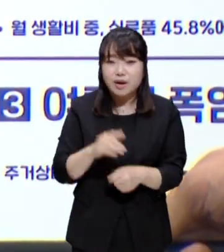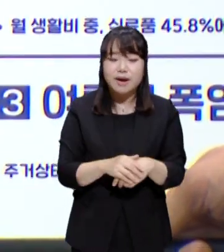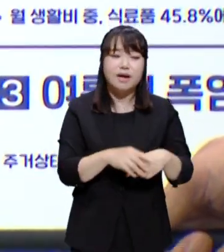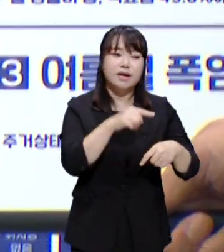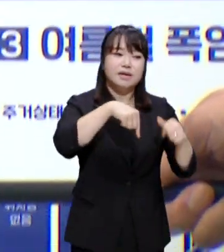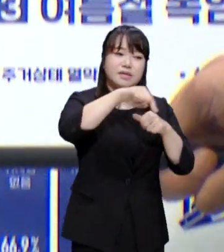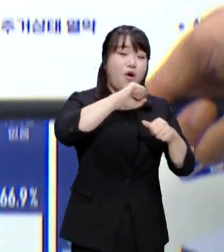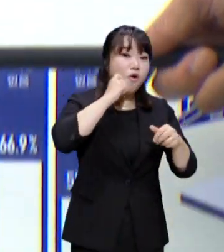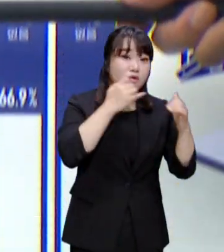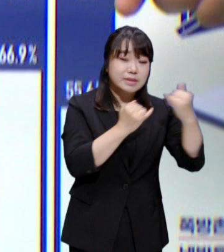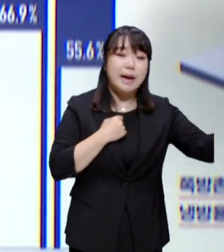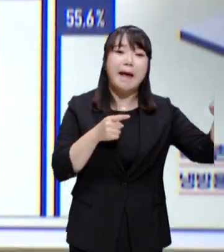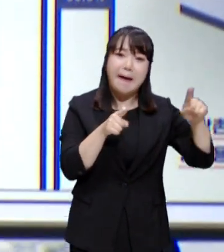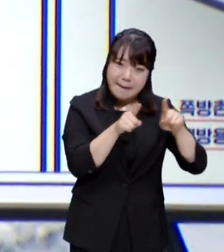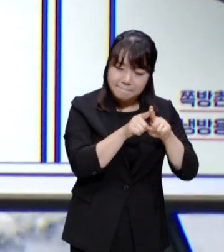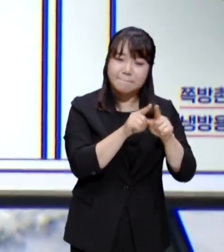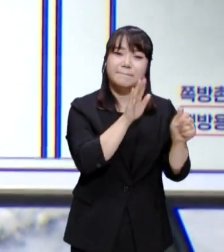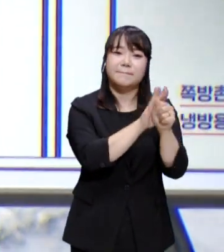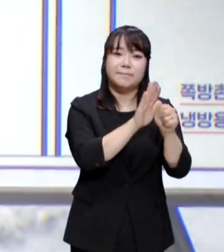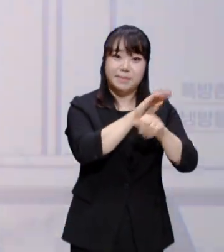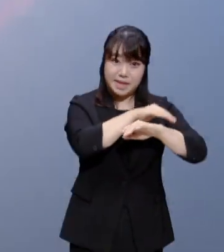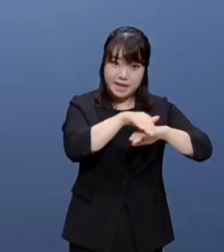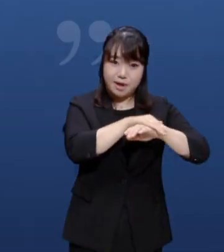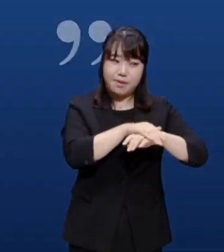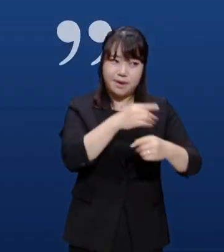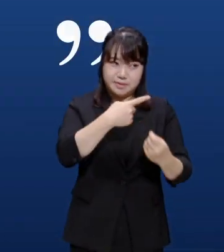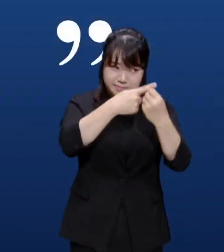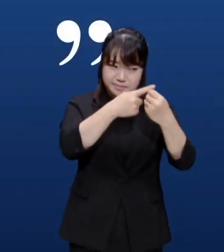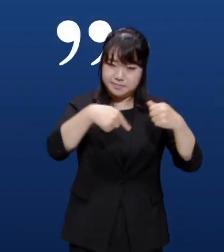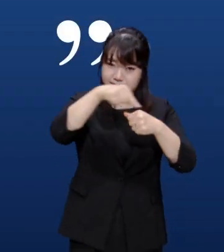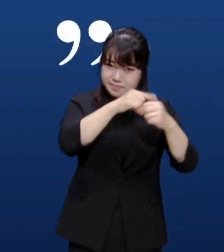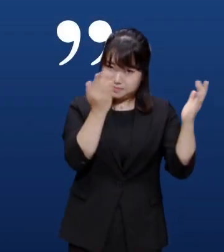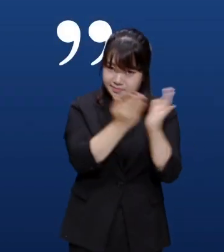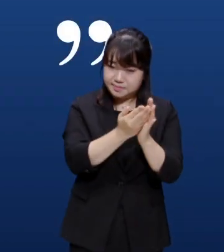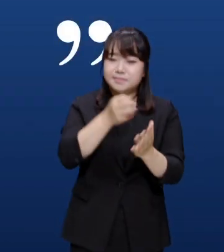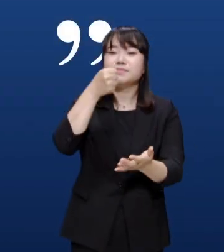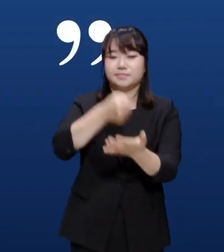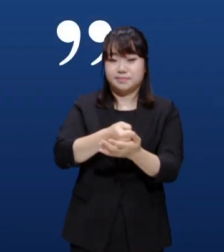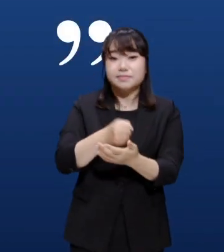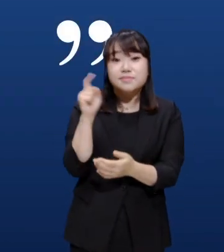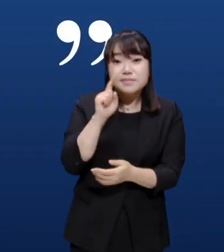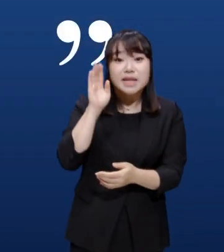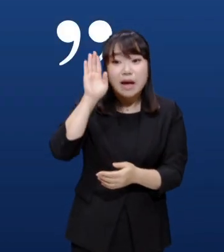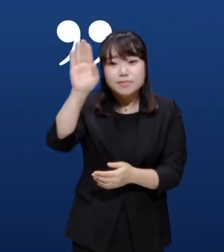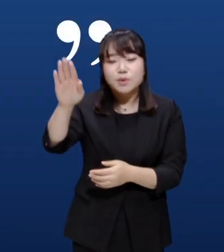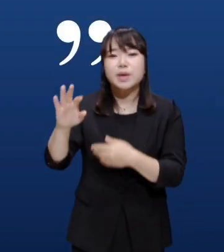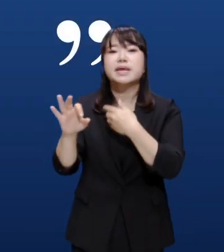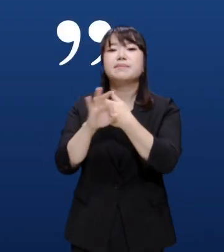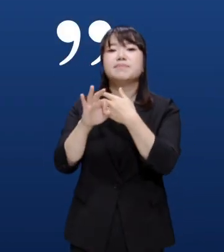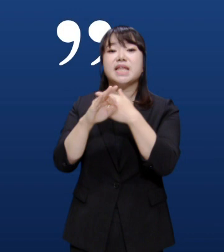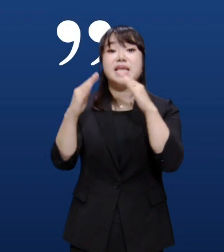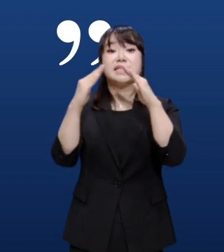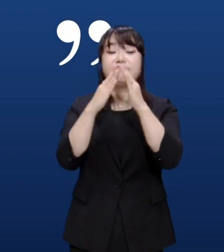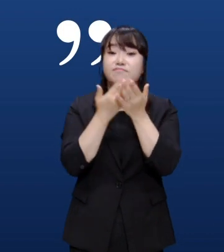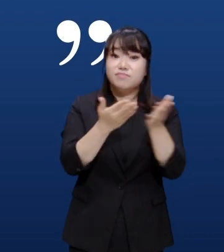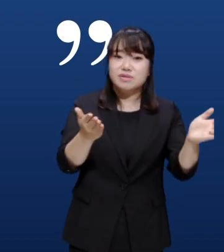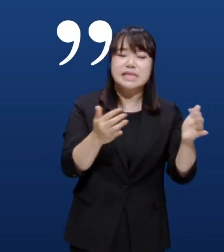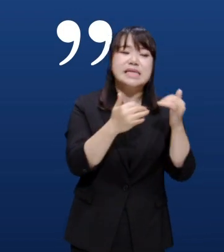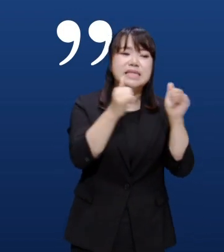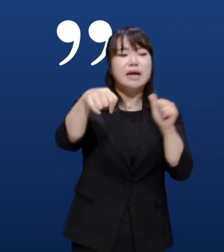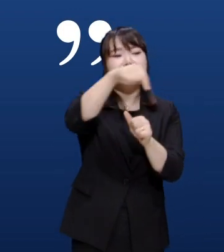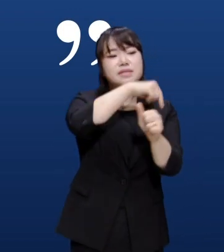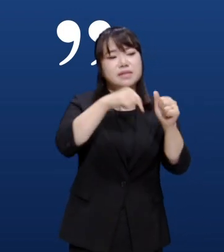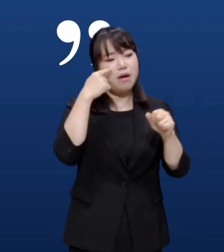약자와의 동행정책 가운데 하나로 볼 수 있습니다. 오세훈 시장은 앞으로의 임대주택은 실제 시민들의 삶을